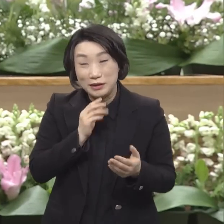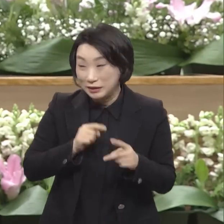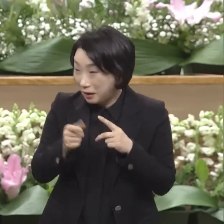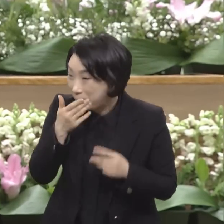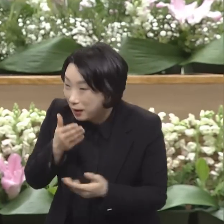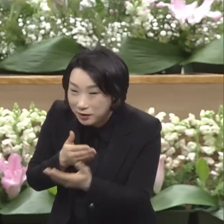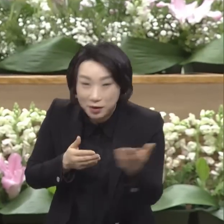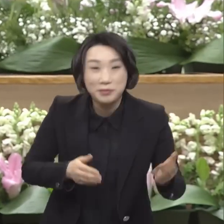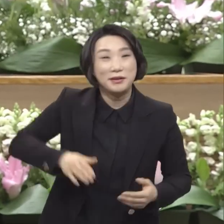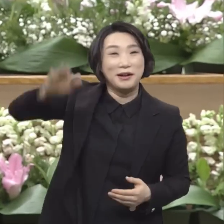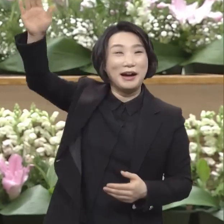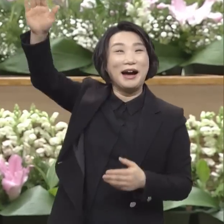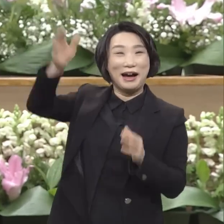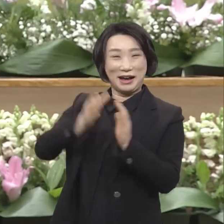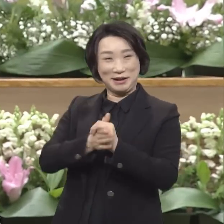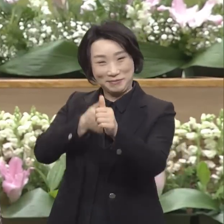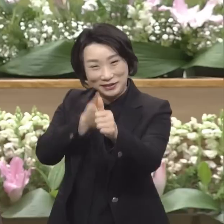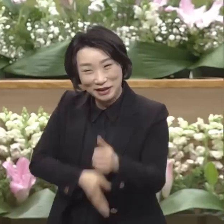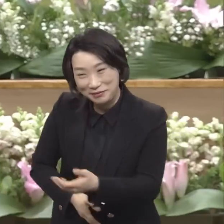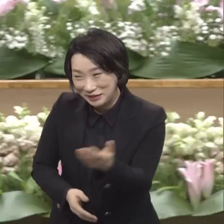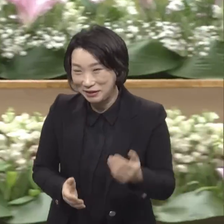이해가 되시는 분 오른손 들어서 아멘 합시다.